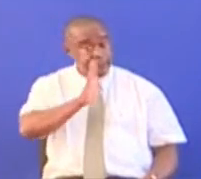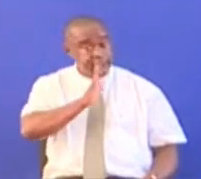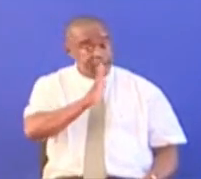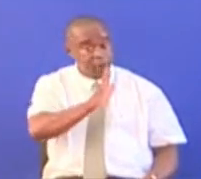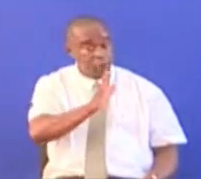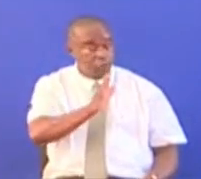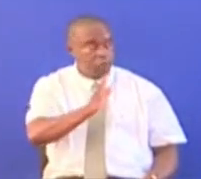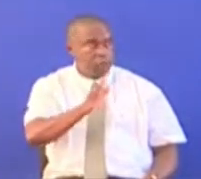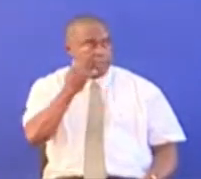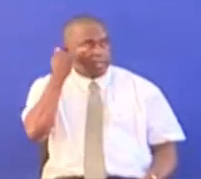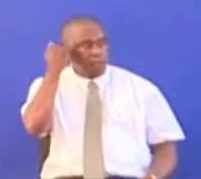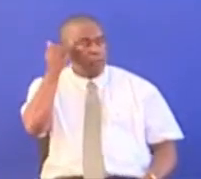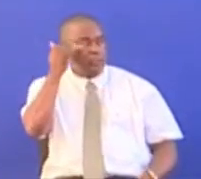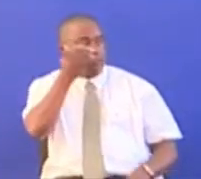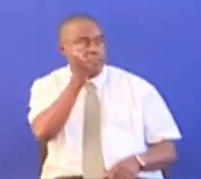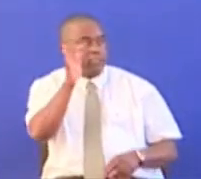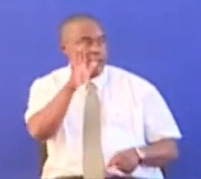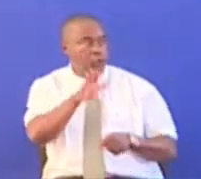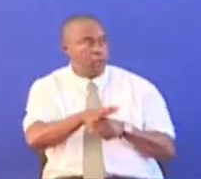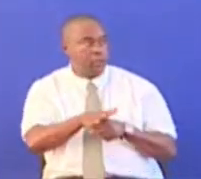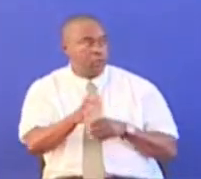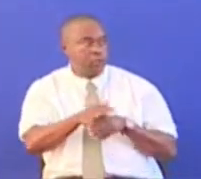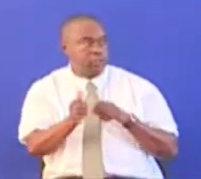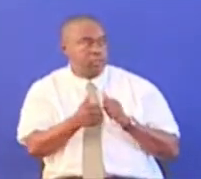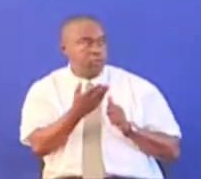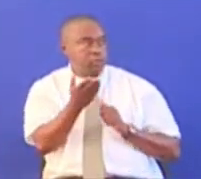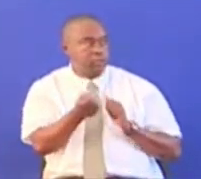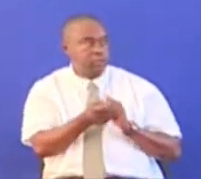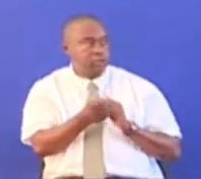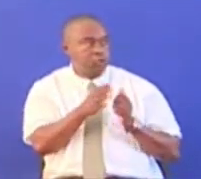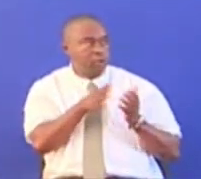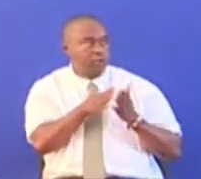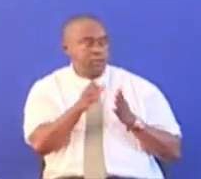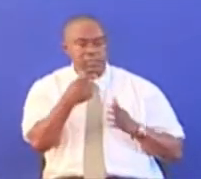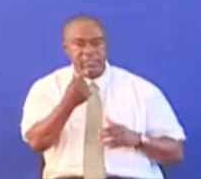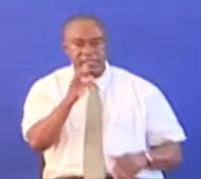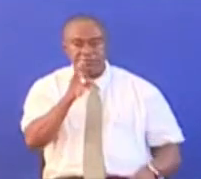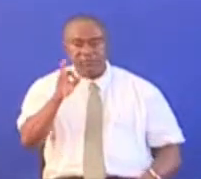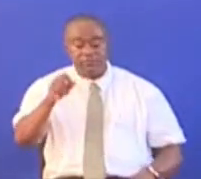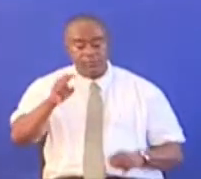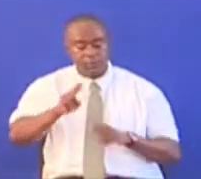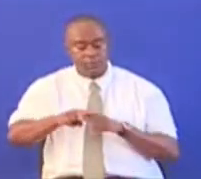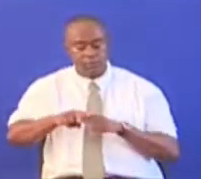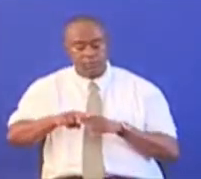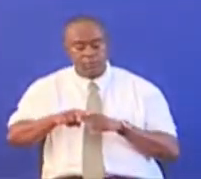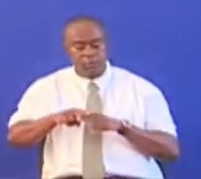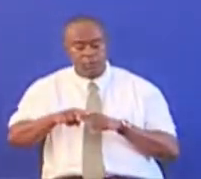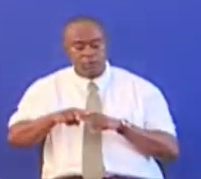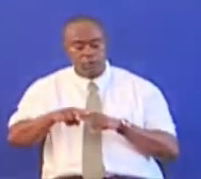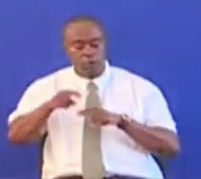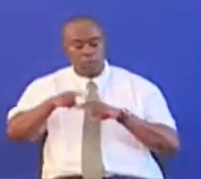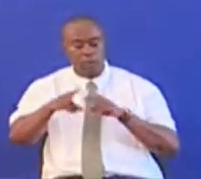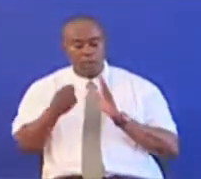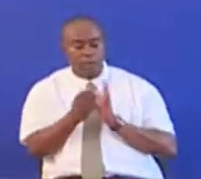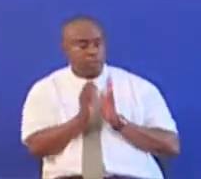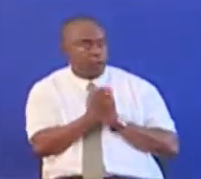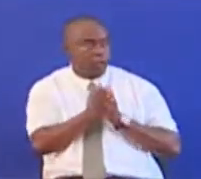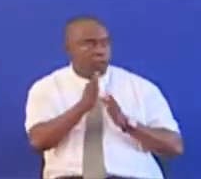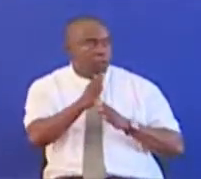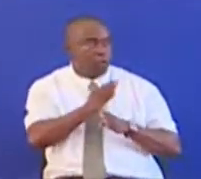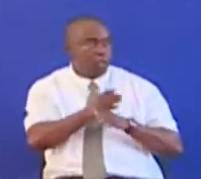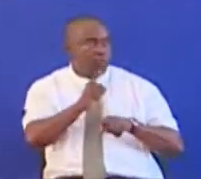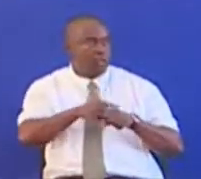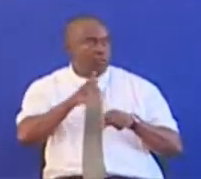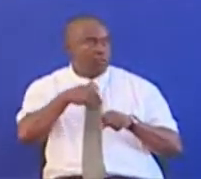ambao walishatoa kuhusiana na jambo hili, sisi tutaielekeza TFF wakati inakaa na wadau wake ambao ni vilabu kabla ya msimu ujao